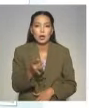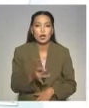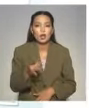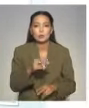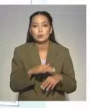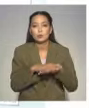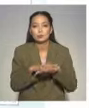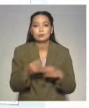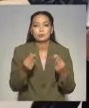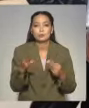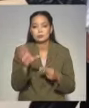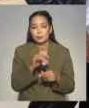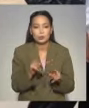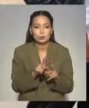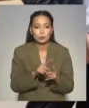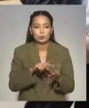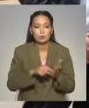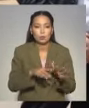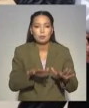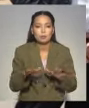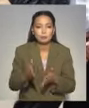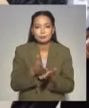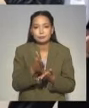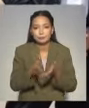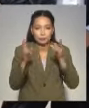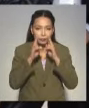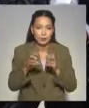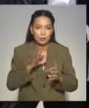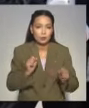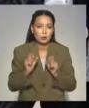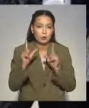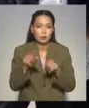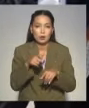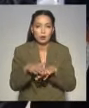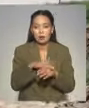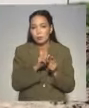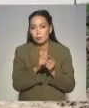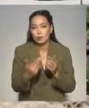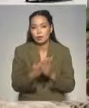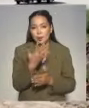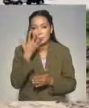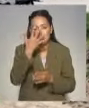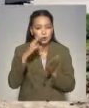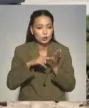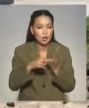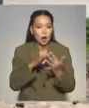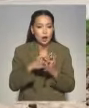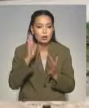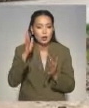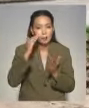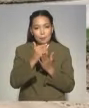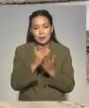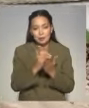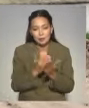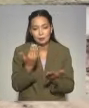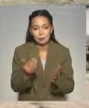қаржы бөлінген барлық нысанда аралап көрді. Сапар барысында аудан тұрғындарымен кездесіп, жаңа 5 жылдық ауыл аманаты бағдарламасы бойынша